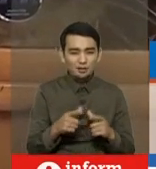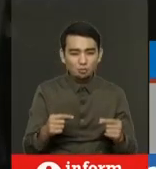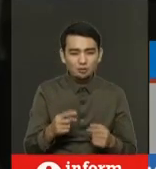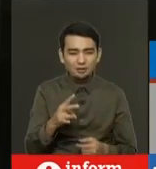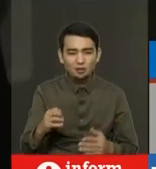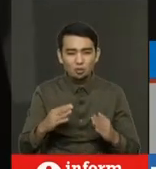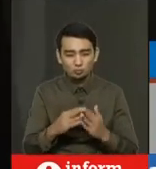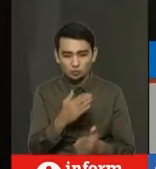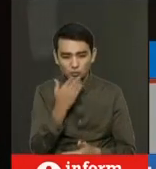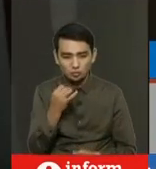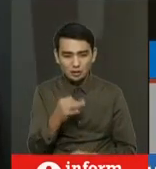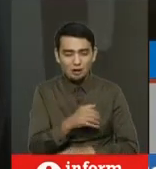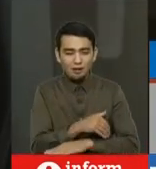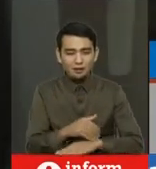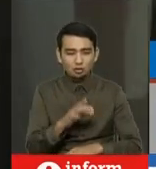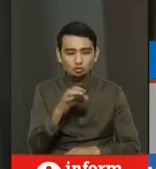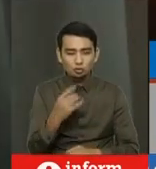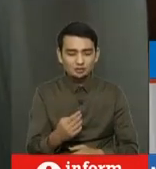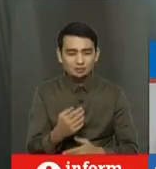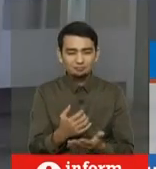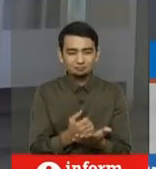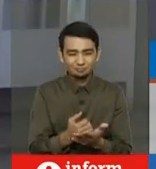причине живут без адресной социальной помощи.